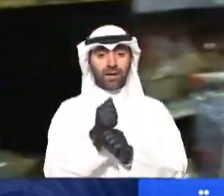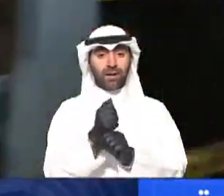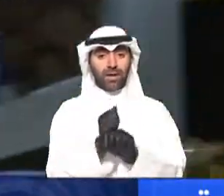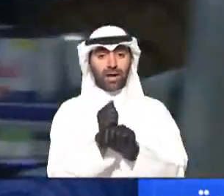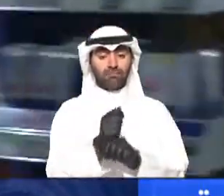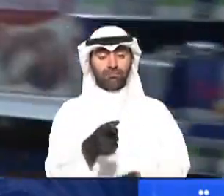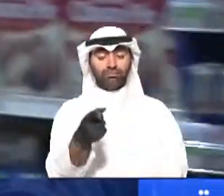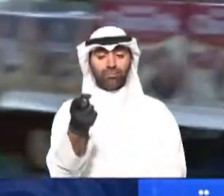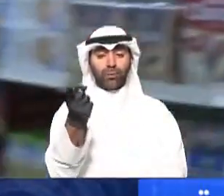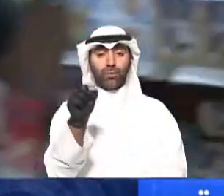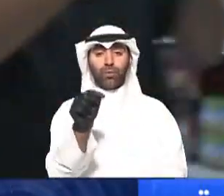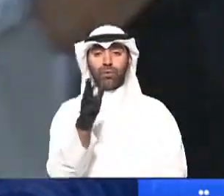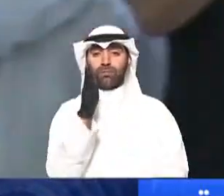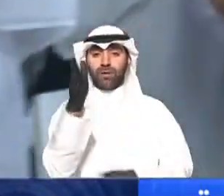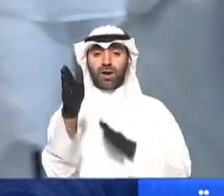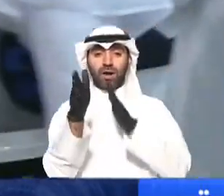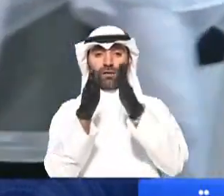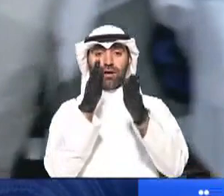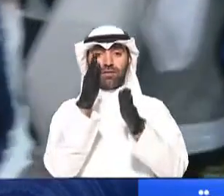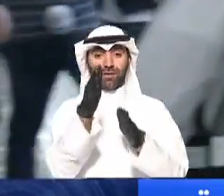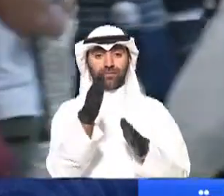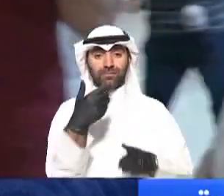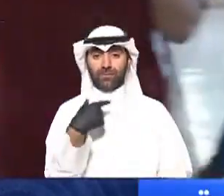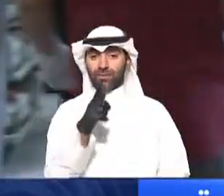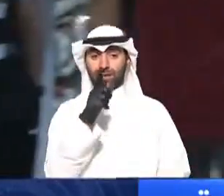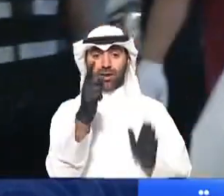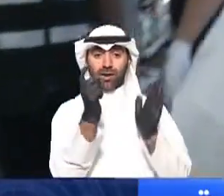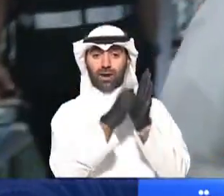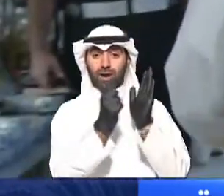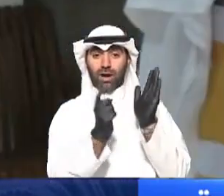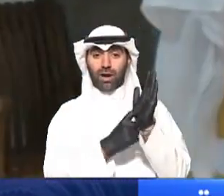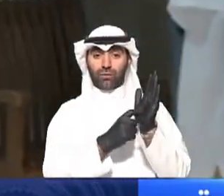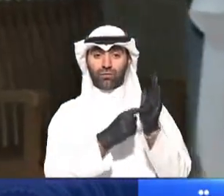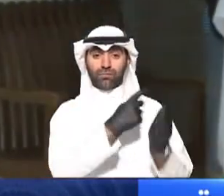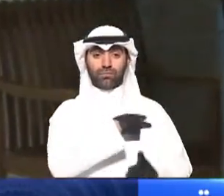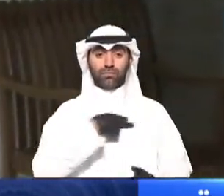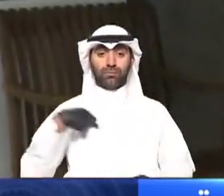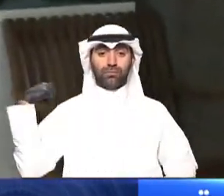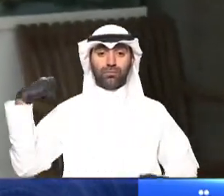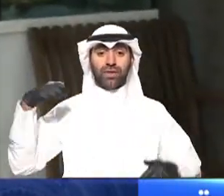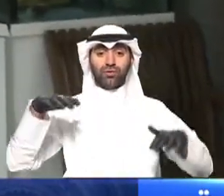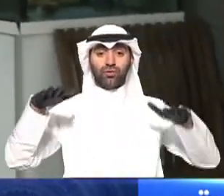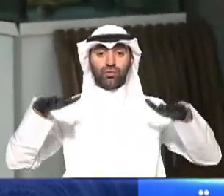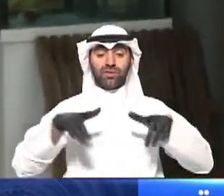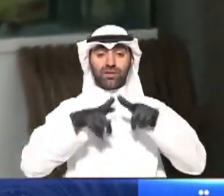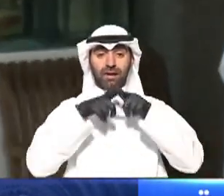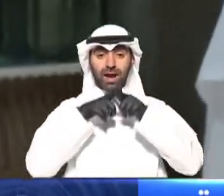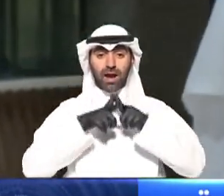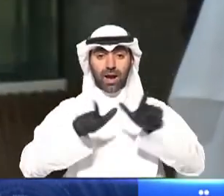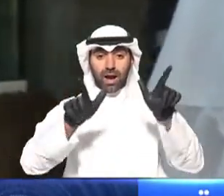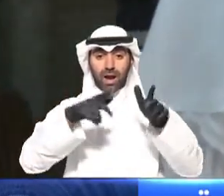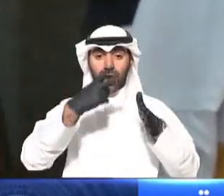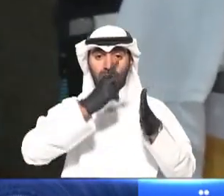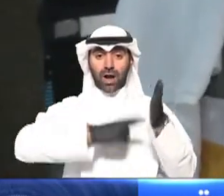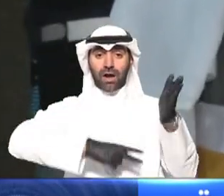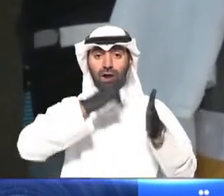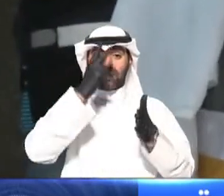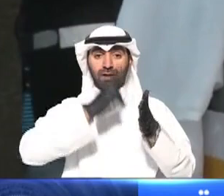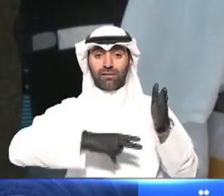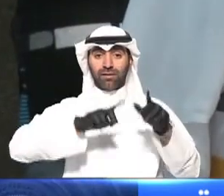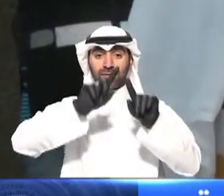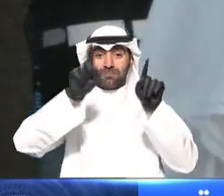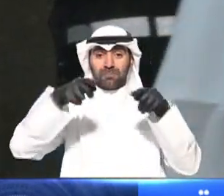مجلس الوزراء. احنا اليوم قاعدين نشرف على اكثر من 120 او 125 سوق موازي.